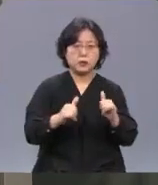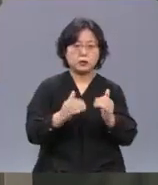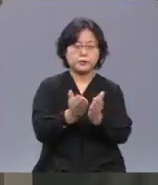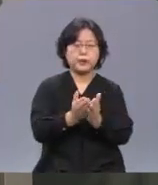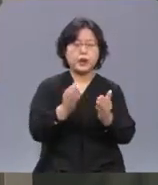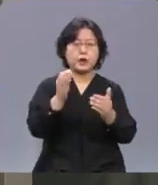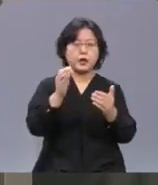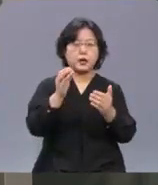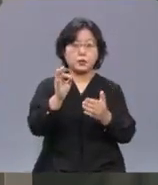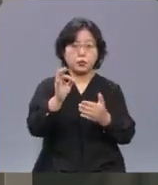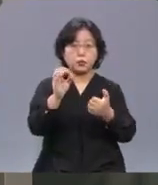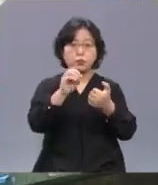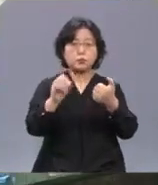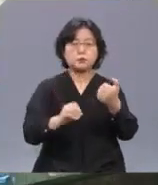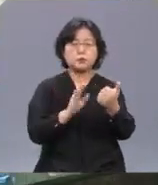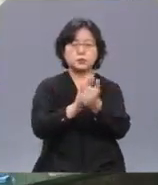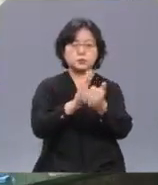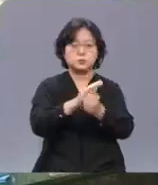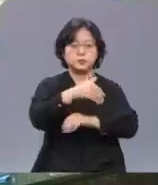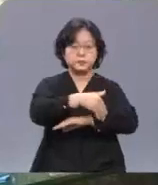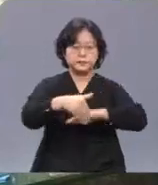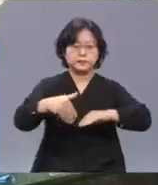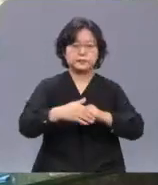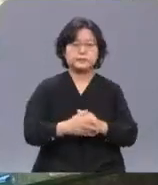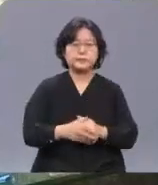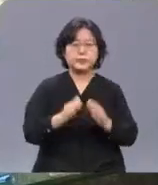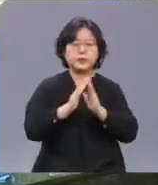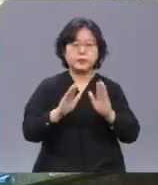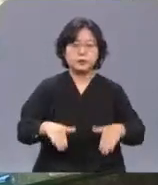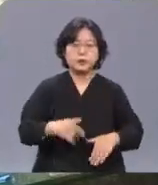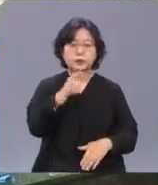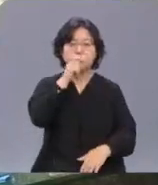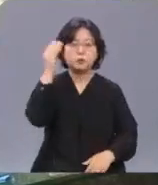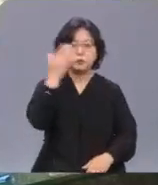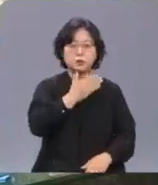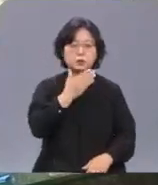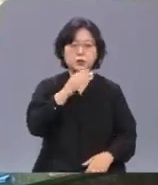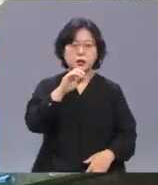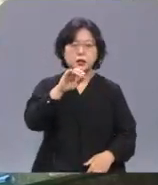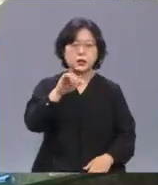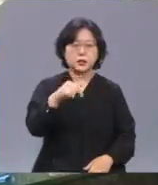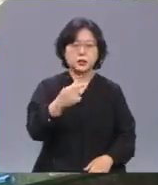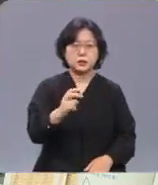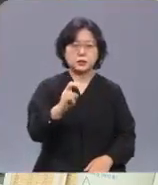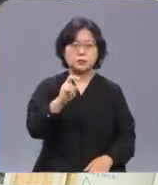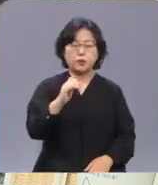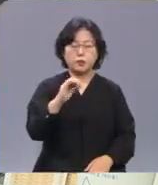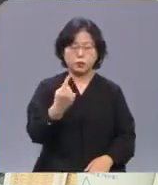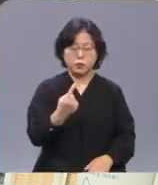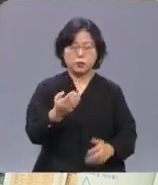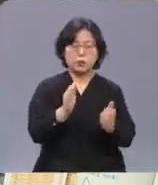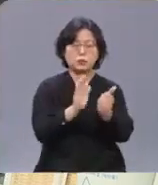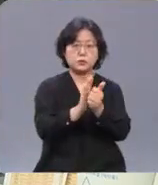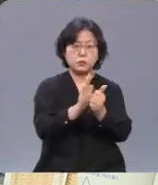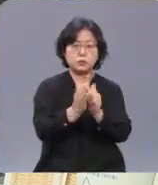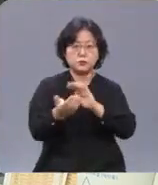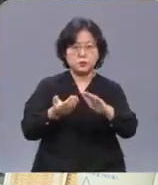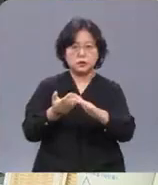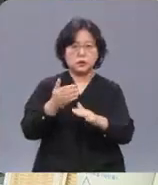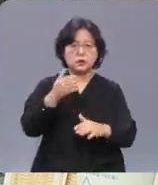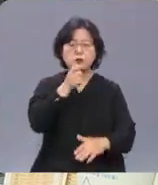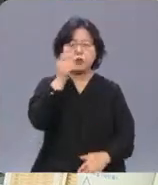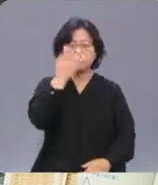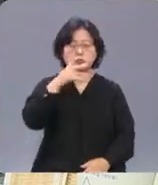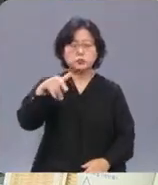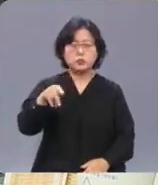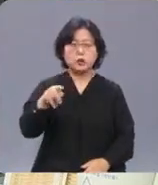운임 50%를 지원한다고 밝혔습니다. 전라남도와 여수시는 금오도 항로 여객 운임 지원에 앞서서 여수 검은도